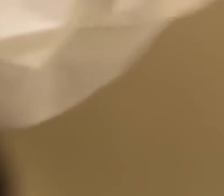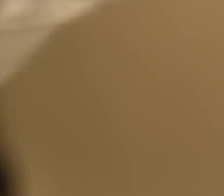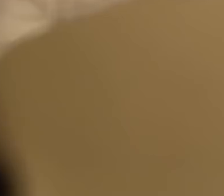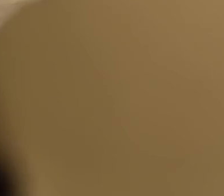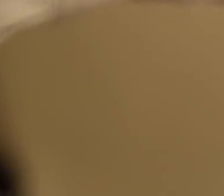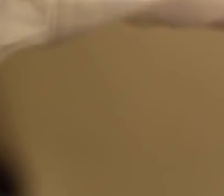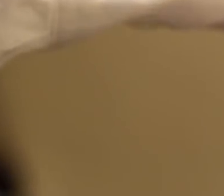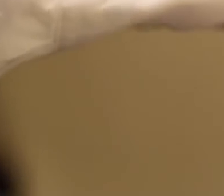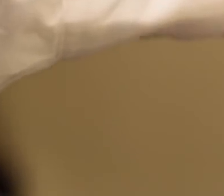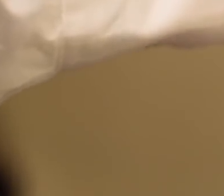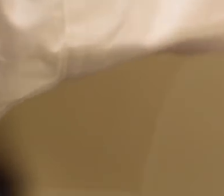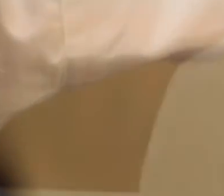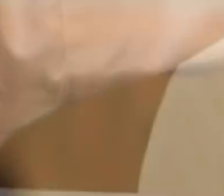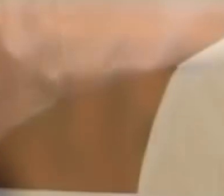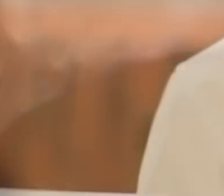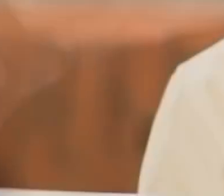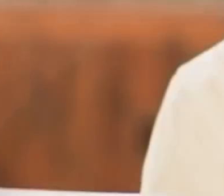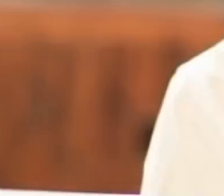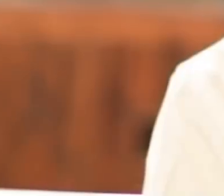रहेंगी कोशिशें